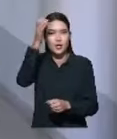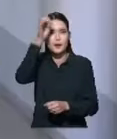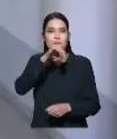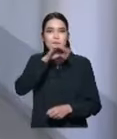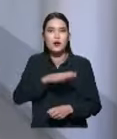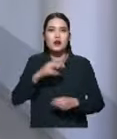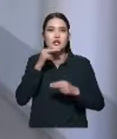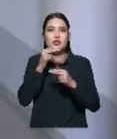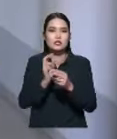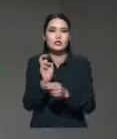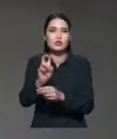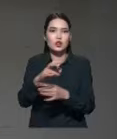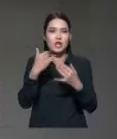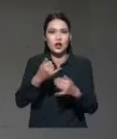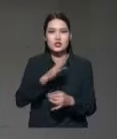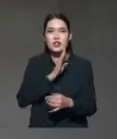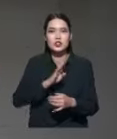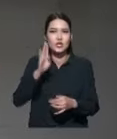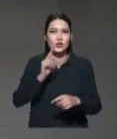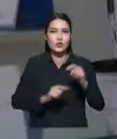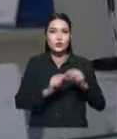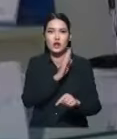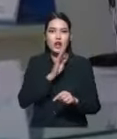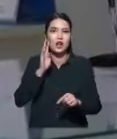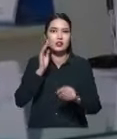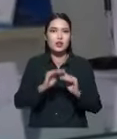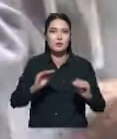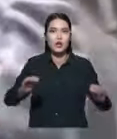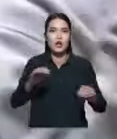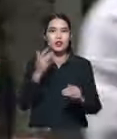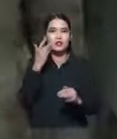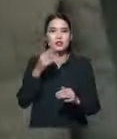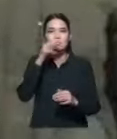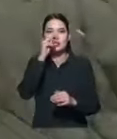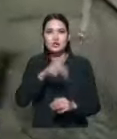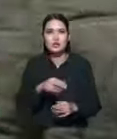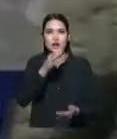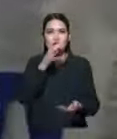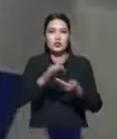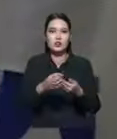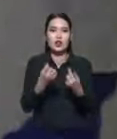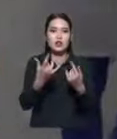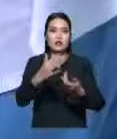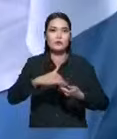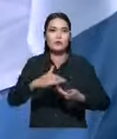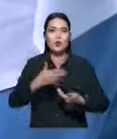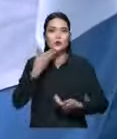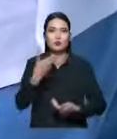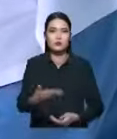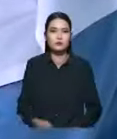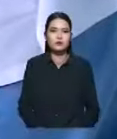кеңесіне жүгінеміз дейді. Ал келіншектің туыстары ана мен бала тағдырын талқан қылған кінәлілерді жауапқа тартуды талап етіп